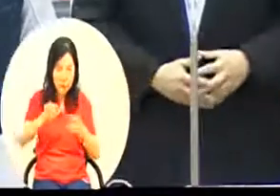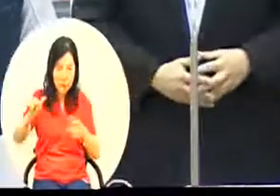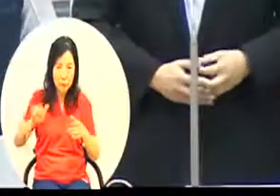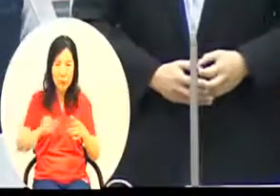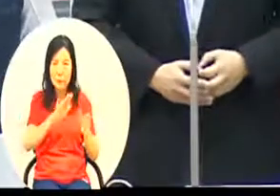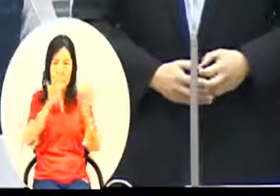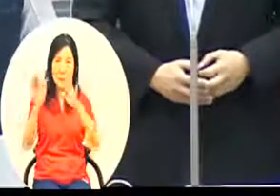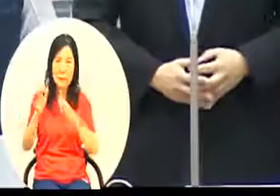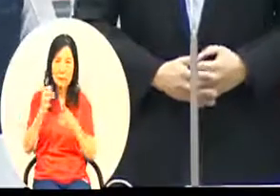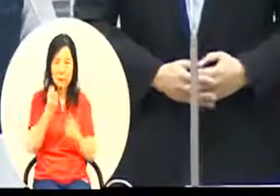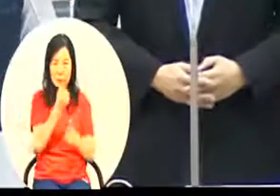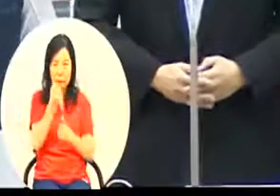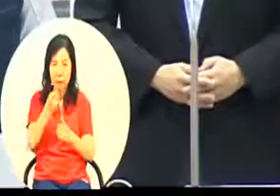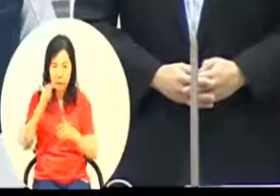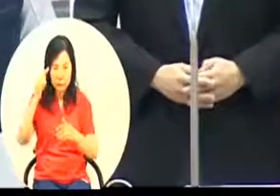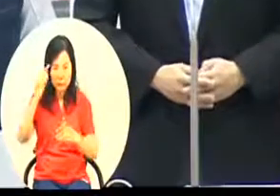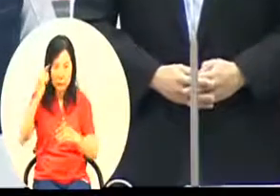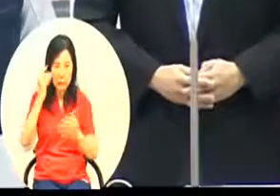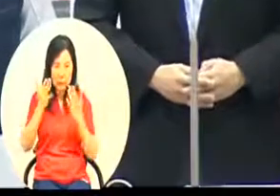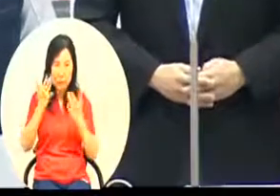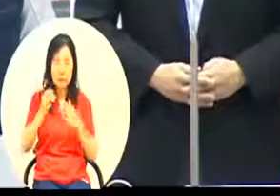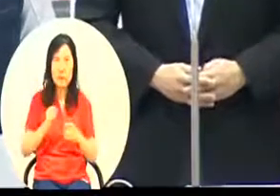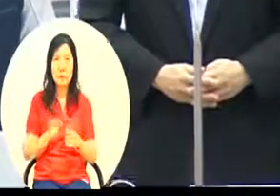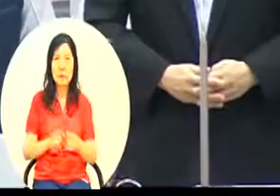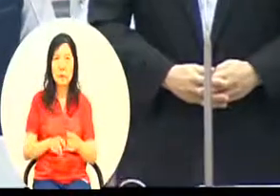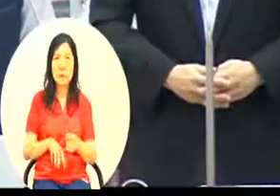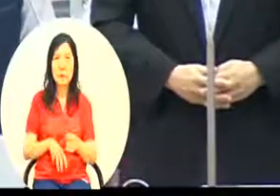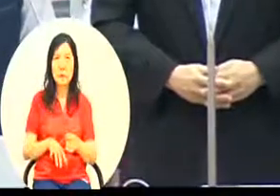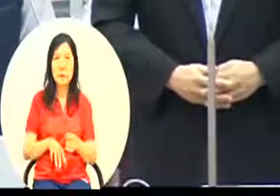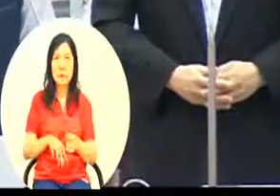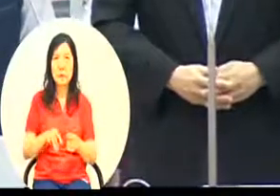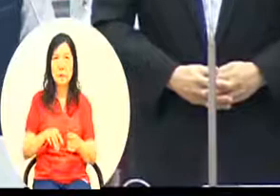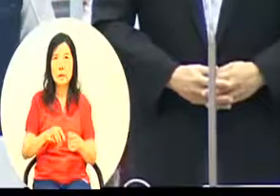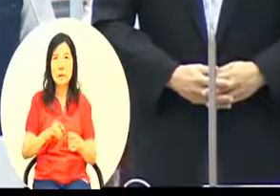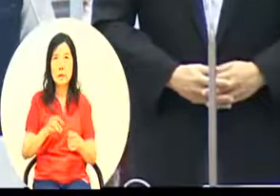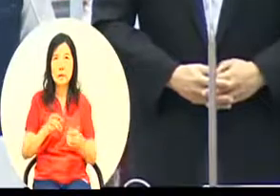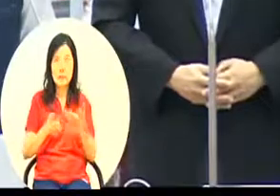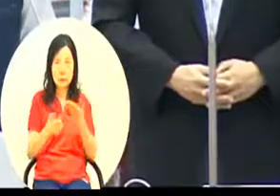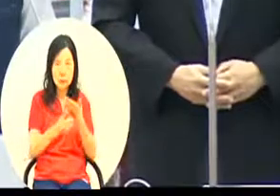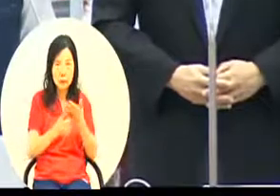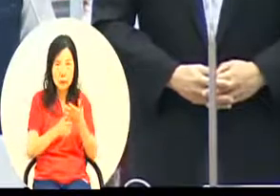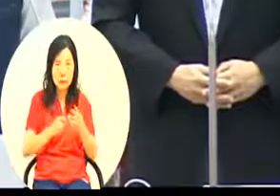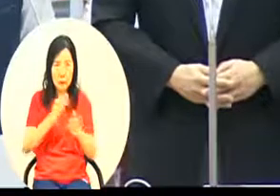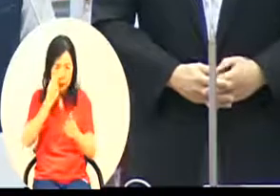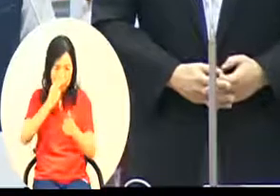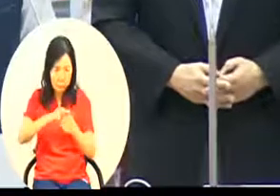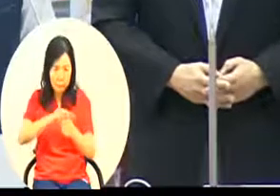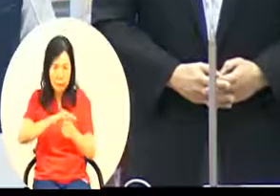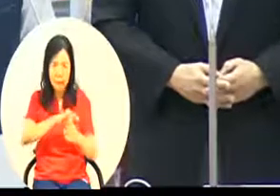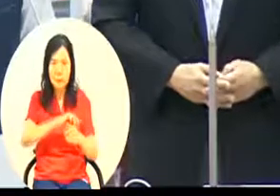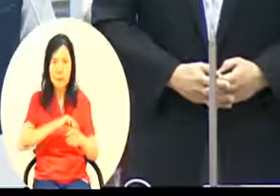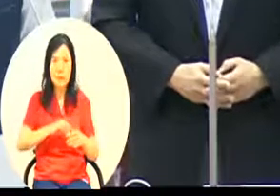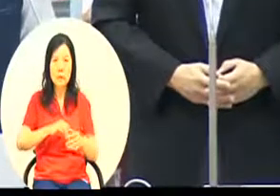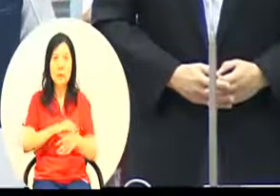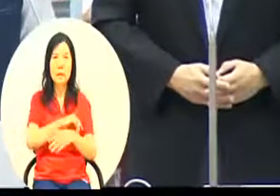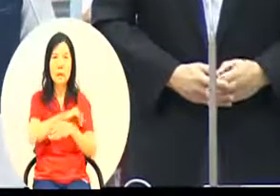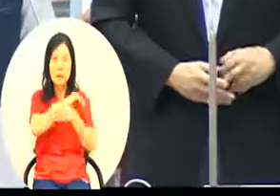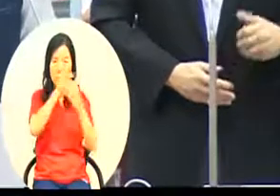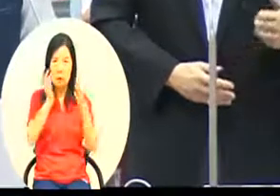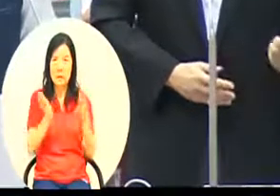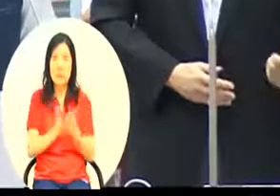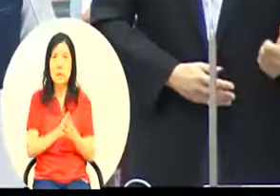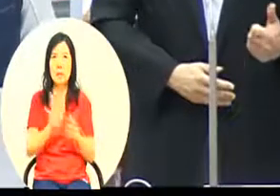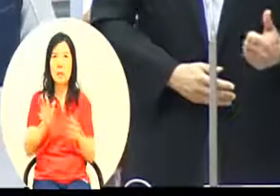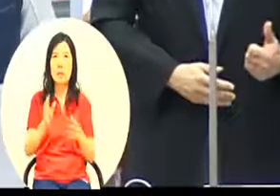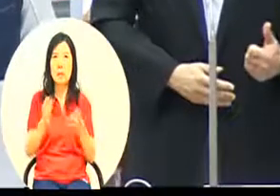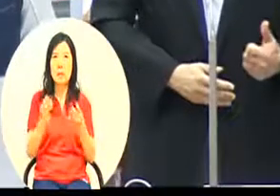况啊掌握很深入，而且很有经验。那毒品的危害是全面性的，不是无被害人，